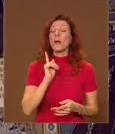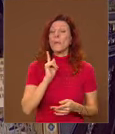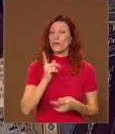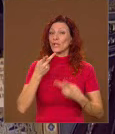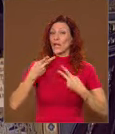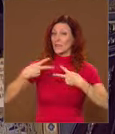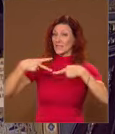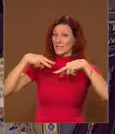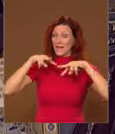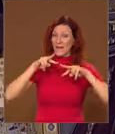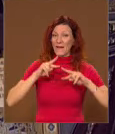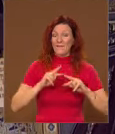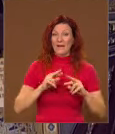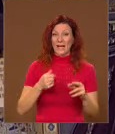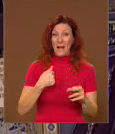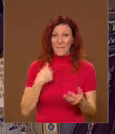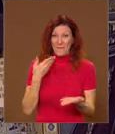върнат по-скоро.